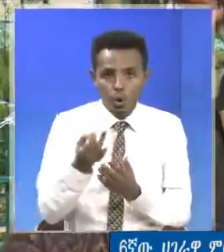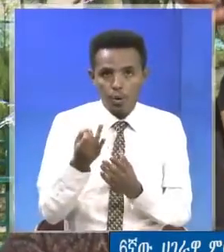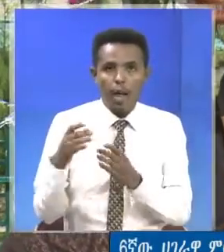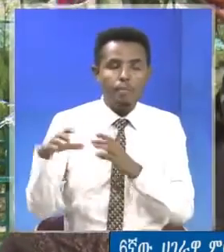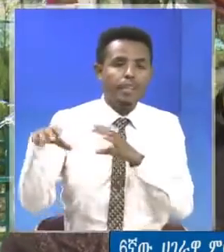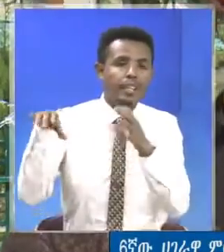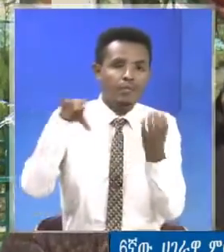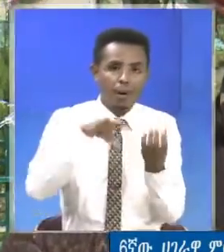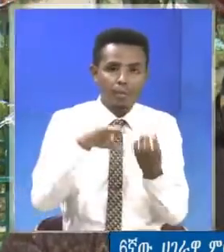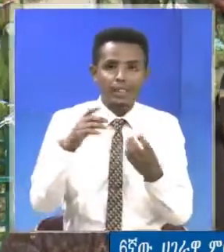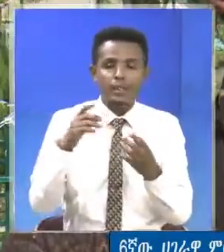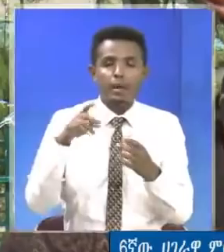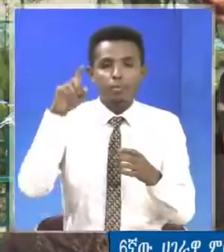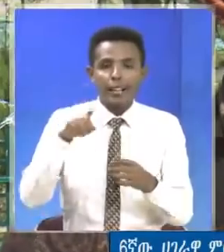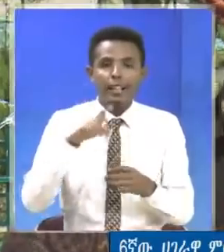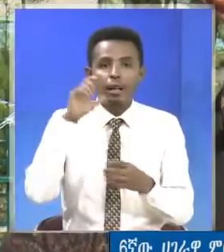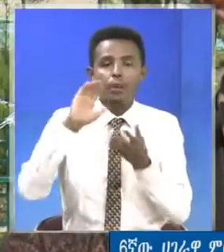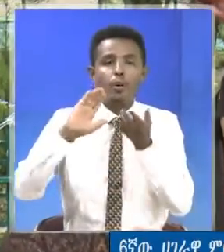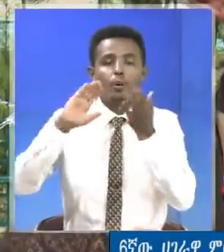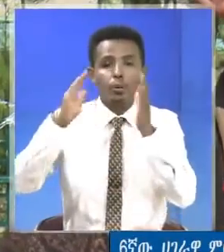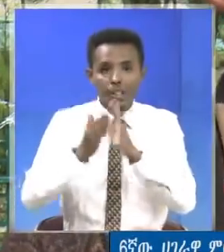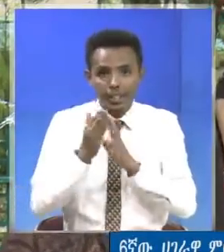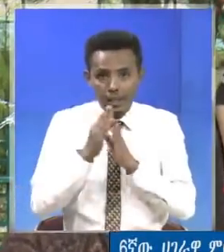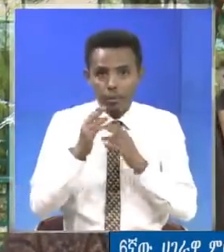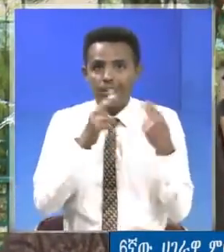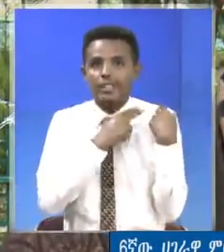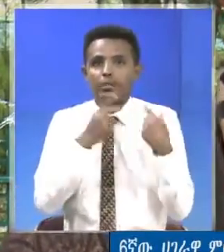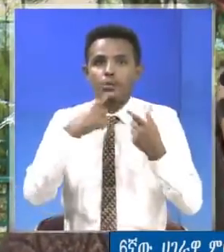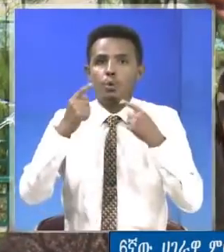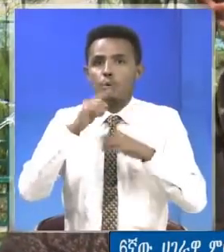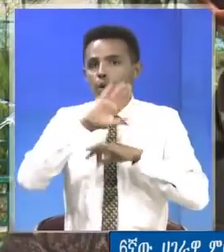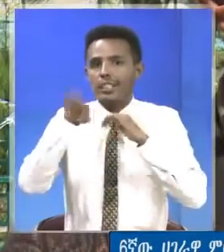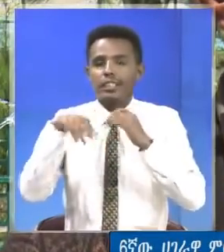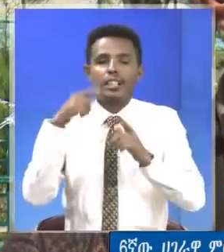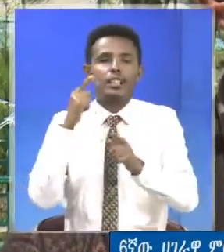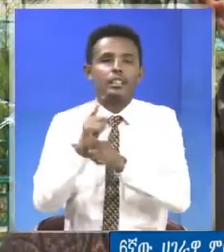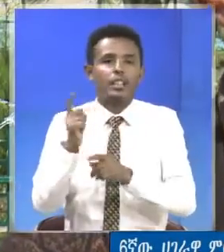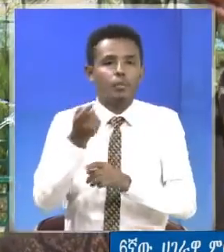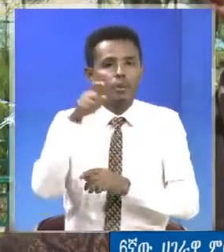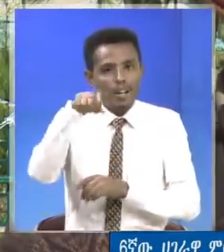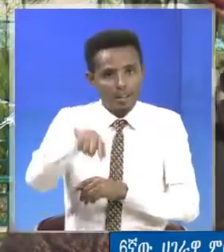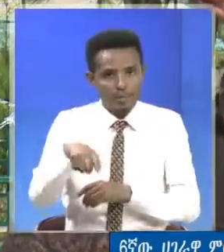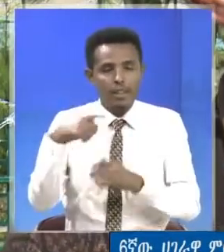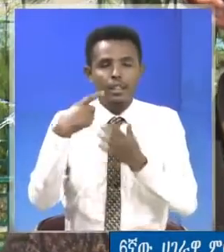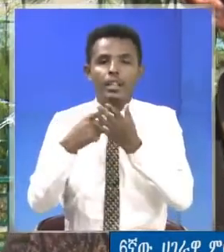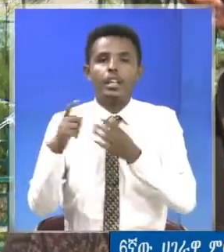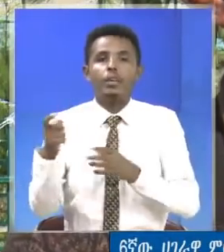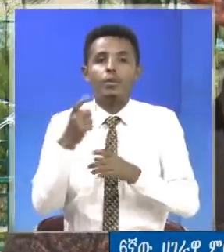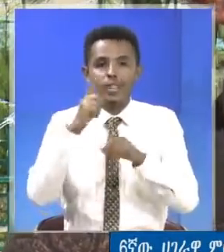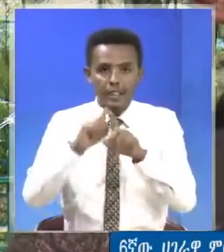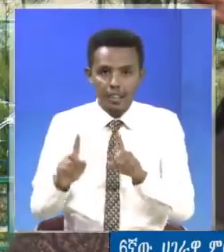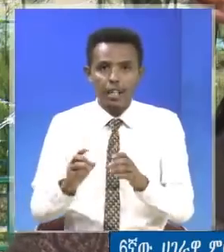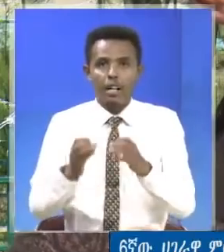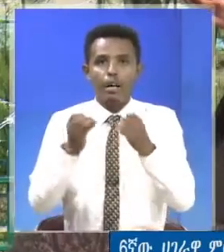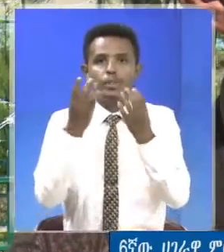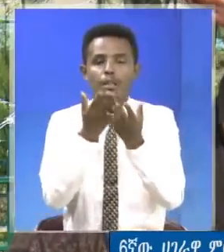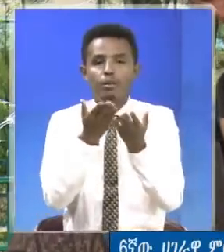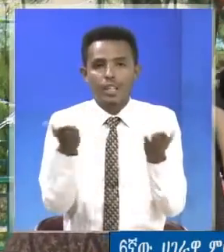መንገድ ወደ ስልጣን የሚመጣበት እንደማይሆን እርግጠኛ ሁላችን መሆን አለብን። ይሄ ከሆነ ግን አብዛኛው ነገር